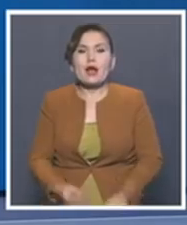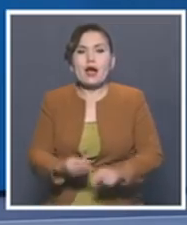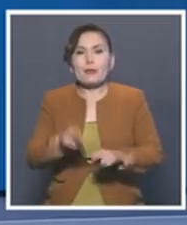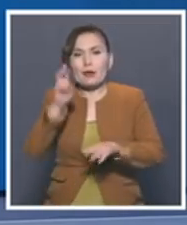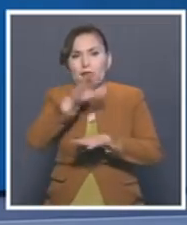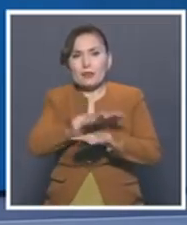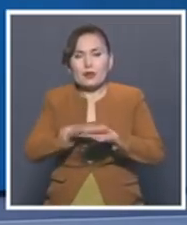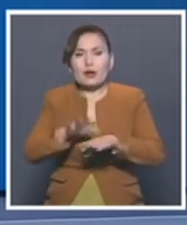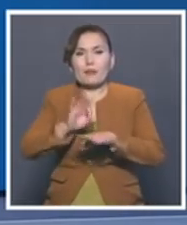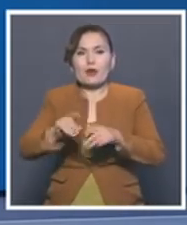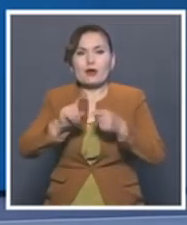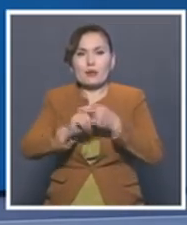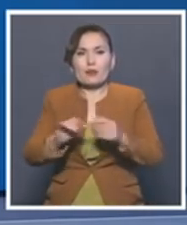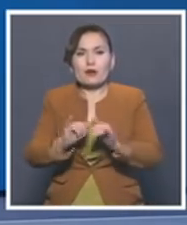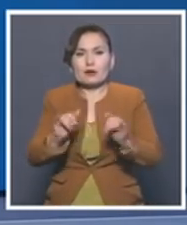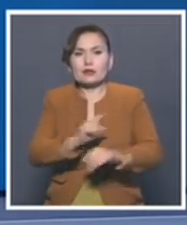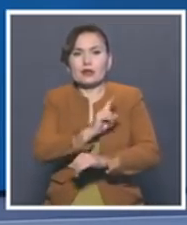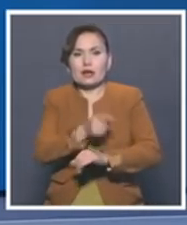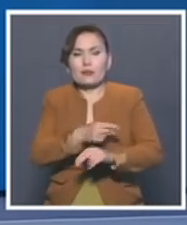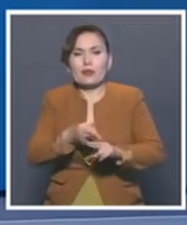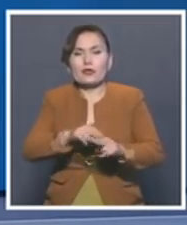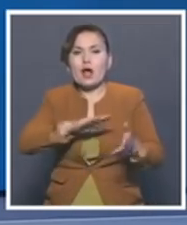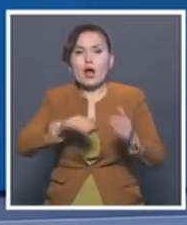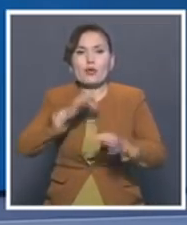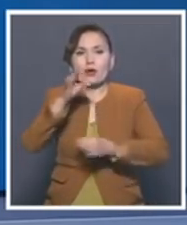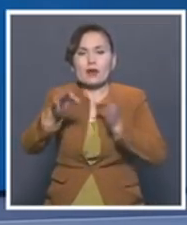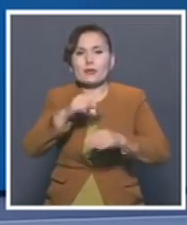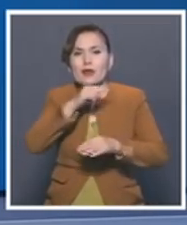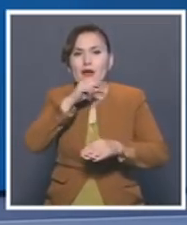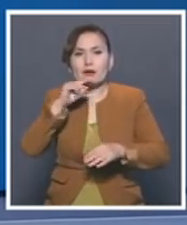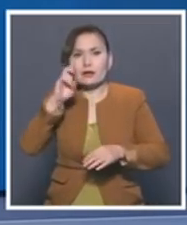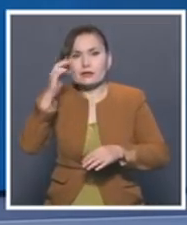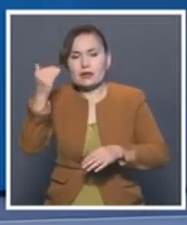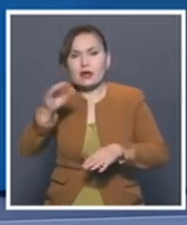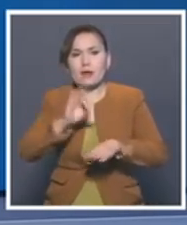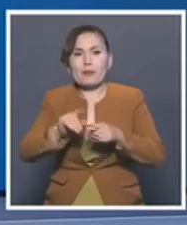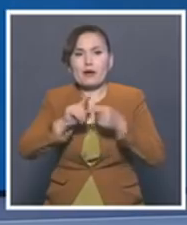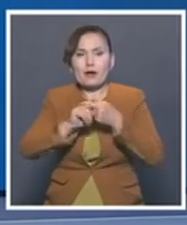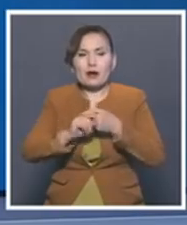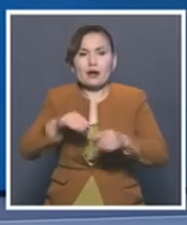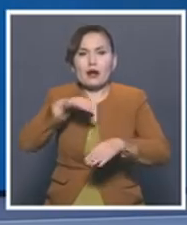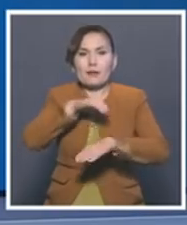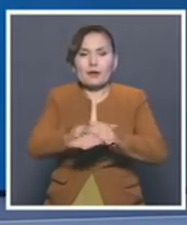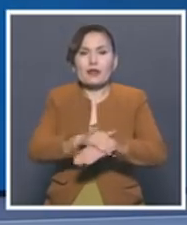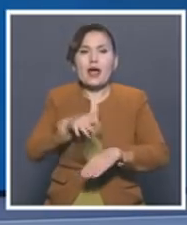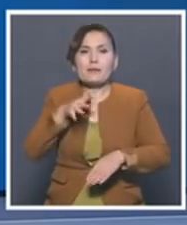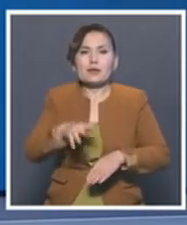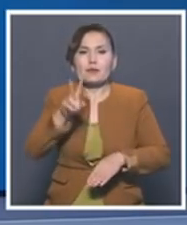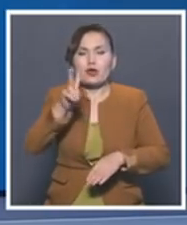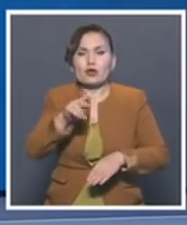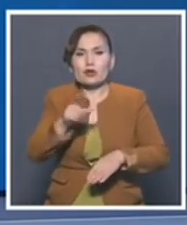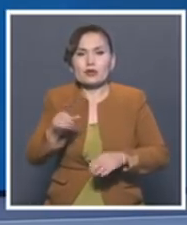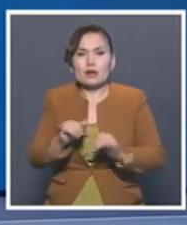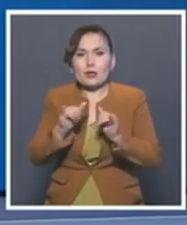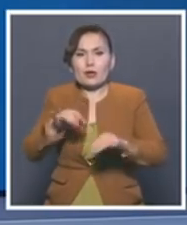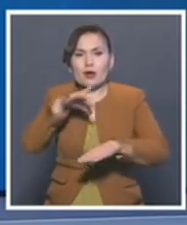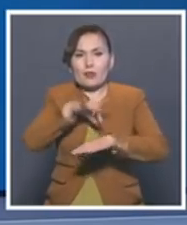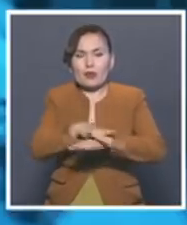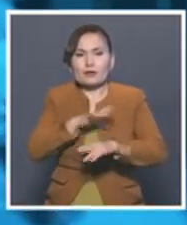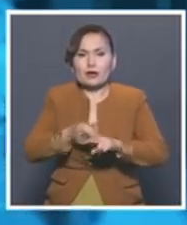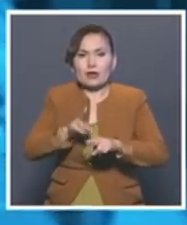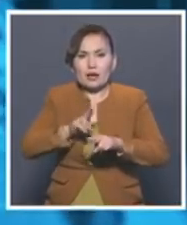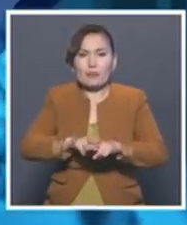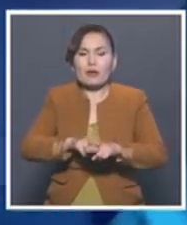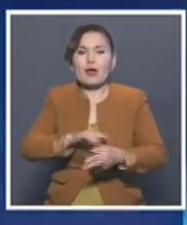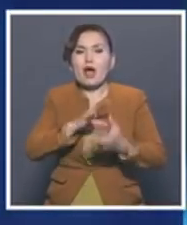Посткеңестік елдерде де коронавирус өршіп тұр. Өткен тәулікте Ресейде инфекция 5200 адамнан табылды. Осылайша COVID диагнозы